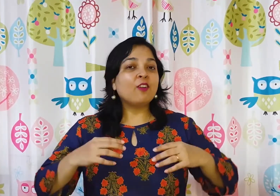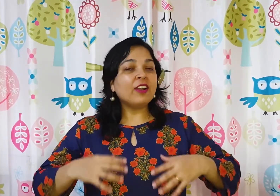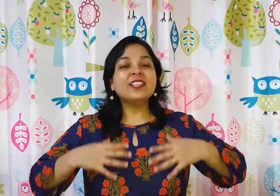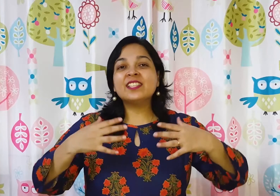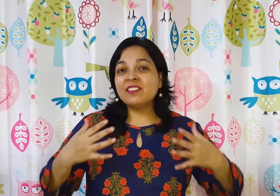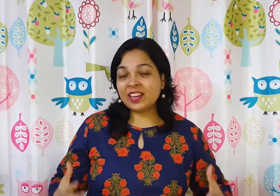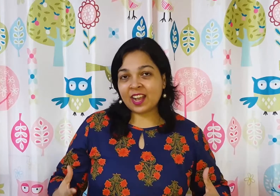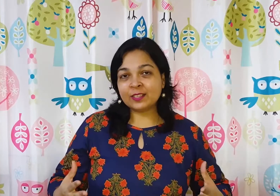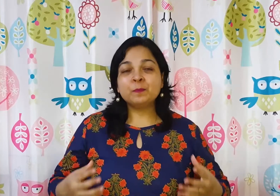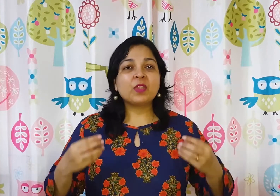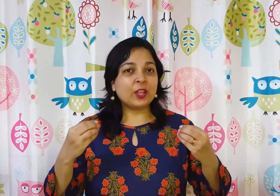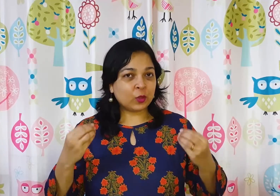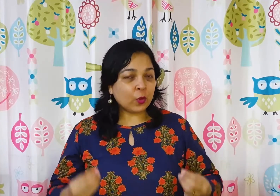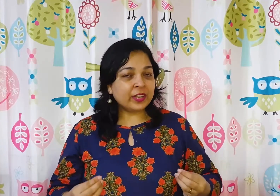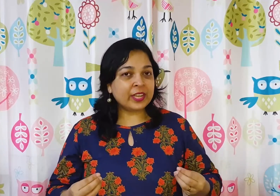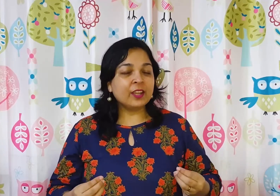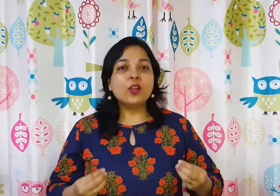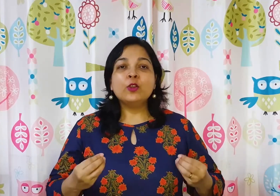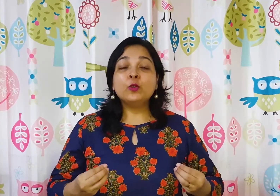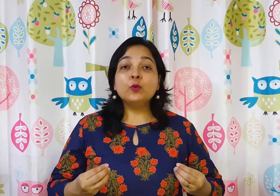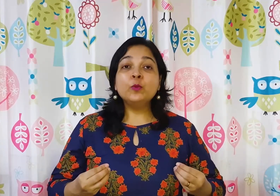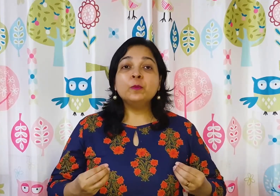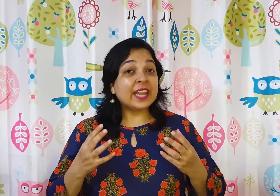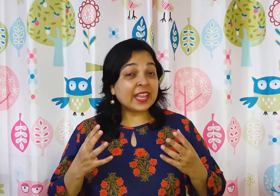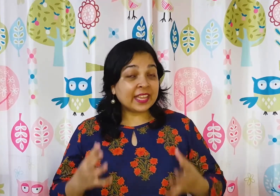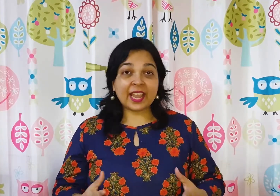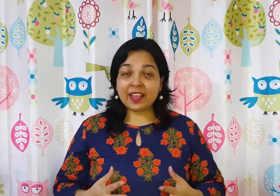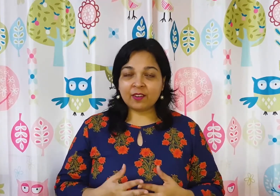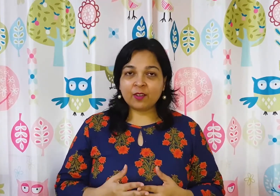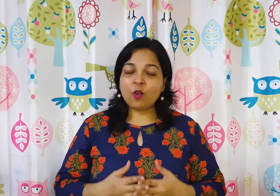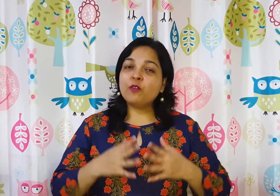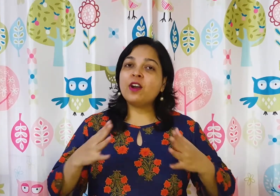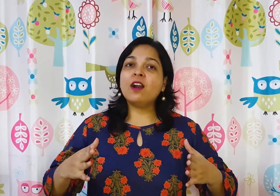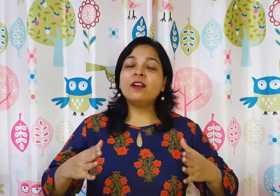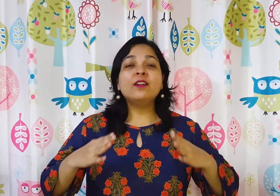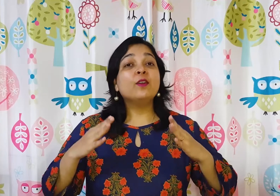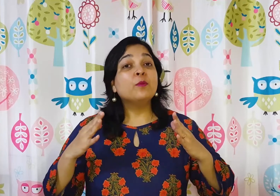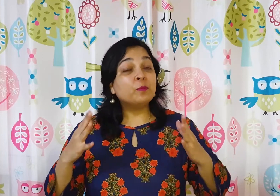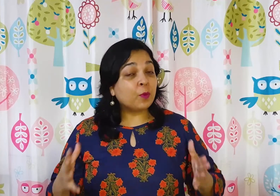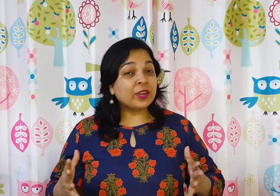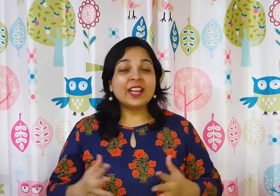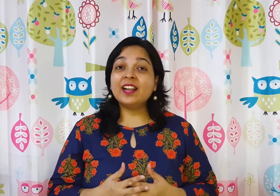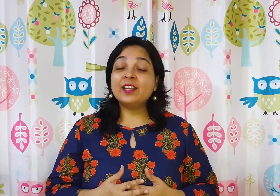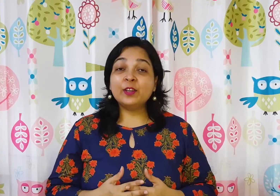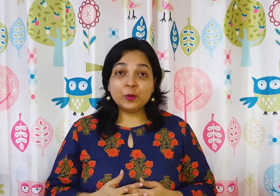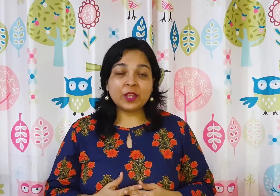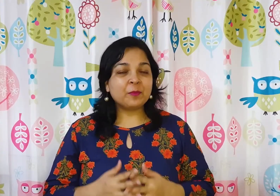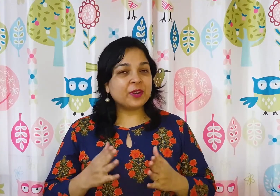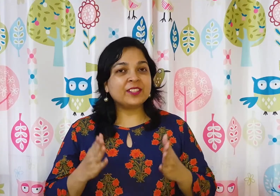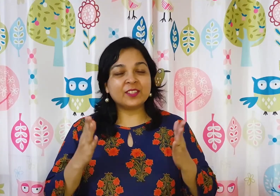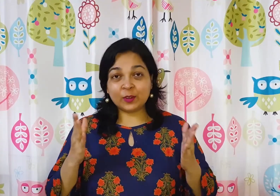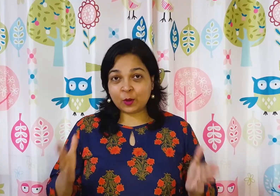அதிகாரம் அழித்தார். இன்றைய தலைப்பு தேவன் உங்களில் வாழ்கிராக. அலேலுயா!